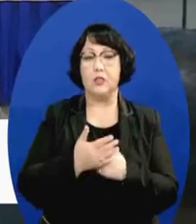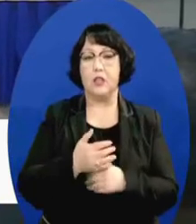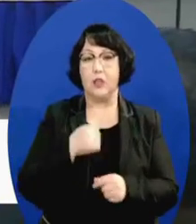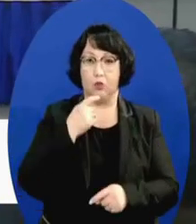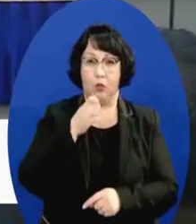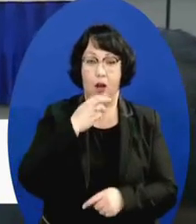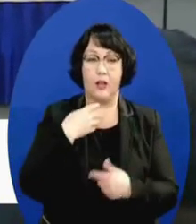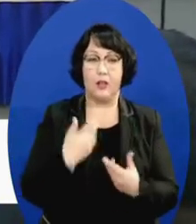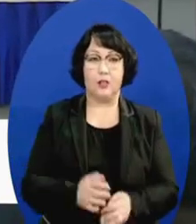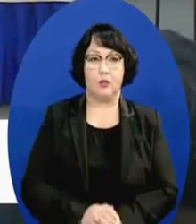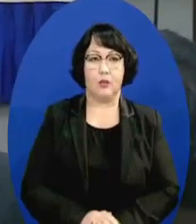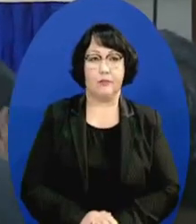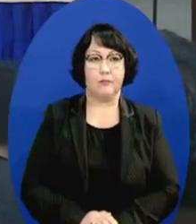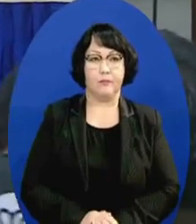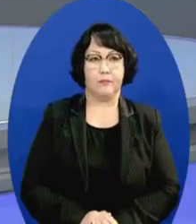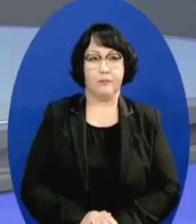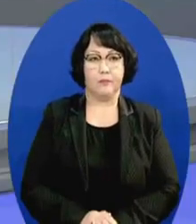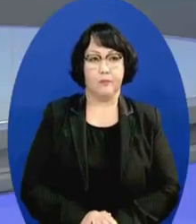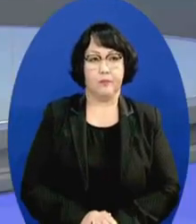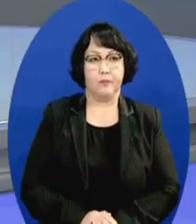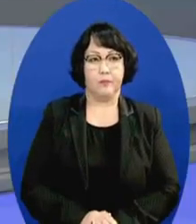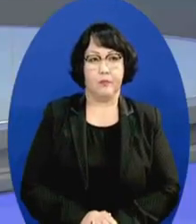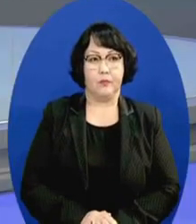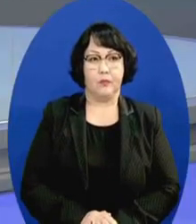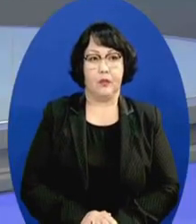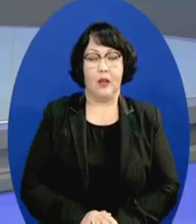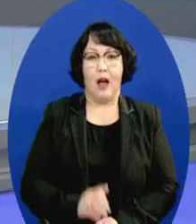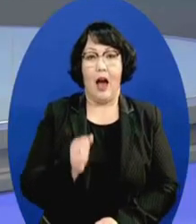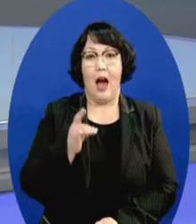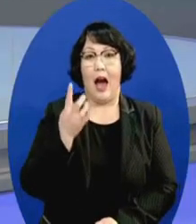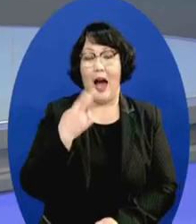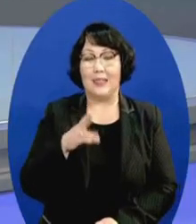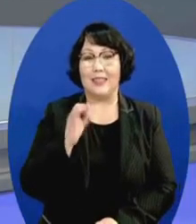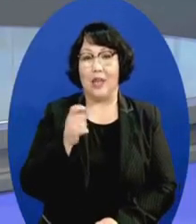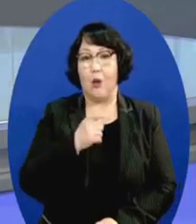энэ үеэр онцолж байлаа. Ард санхүүгийн нэгдлээс цахим